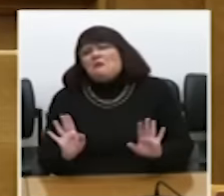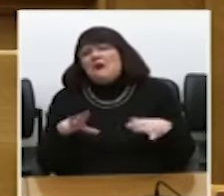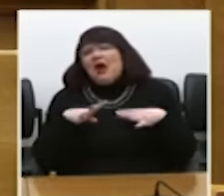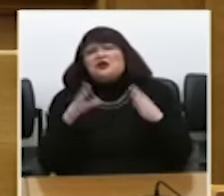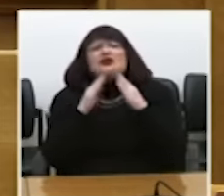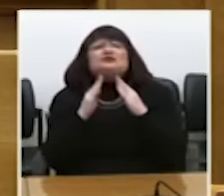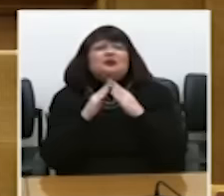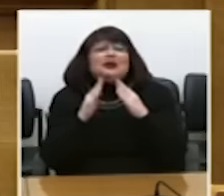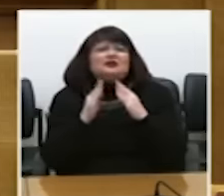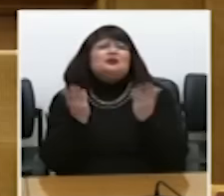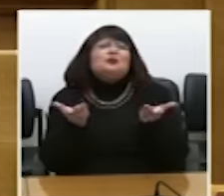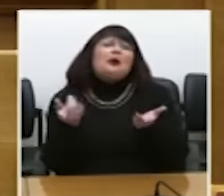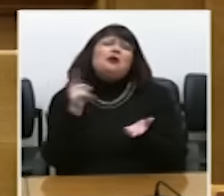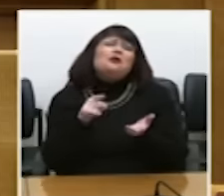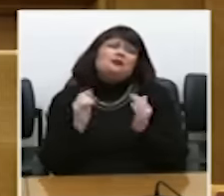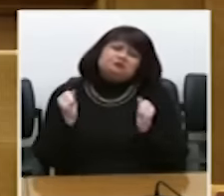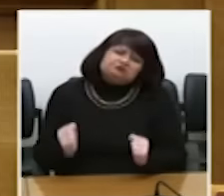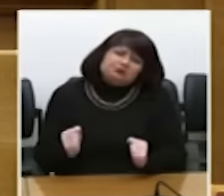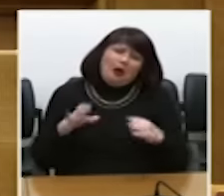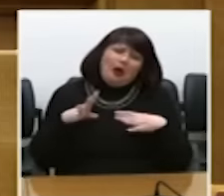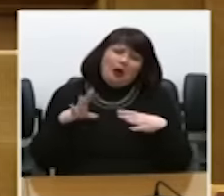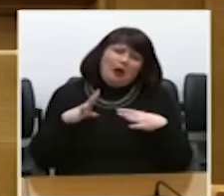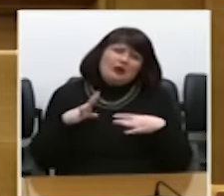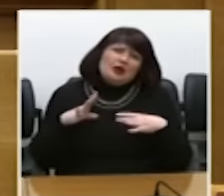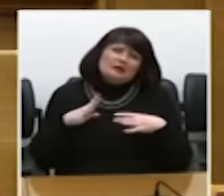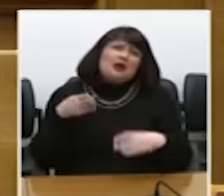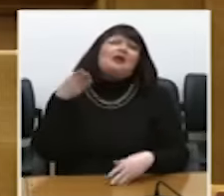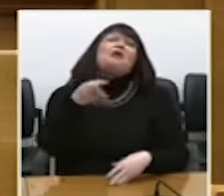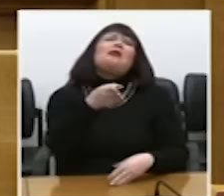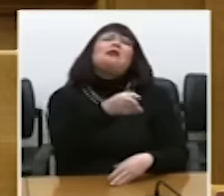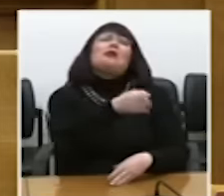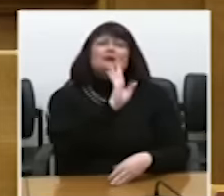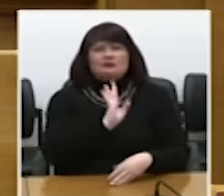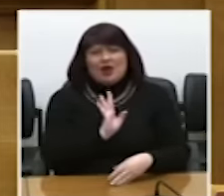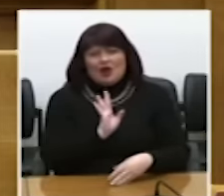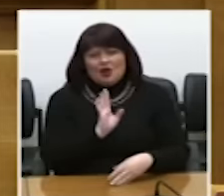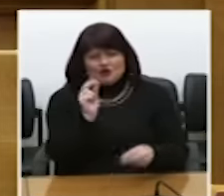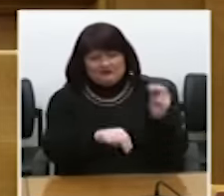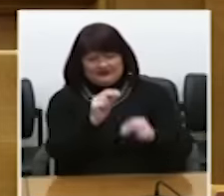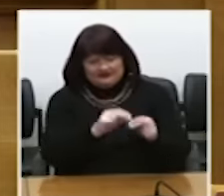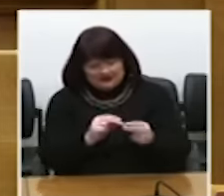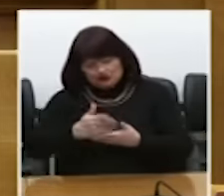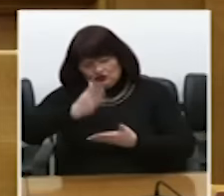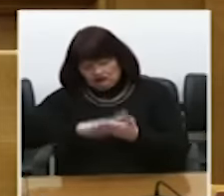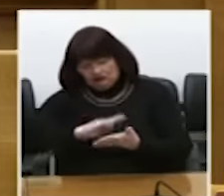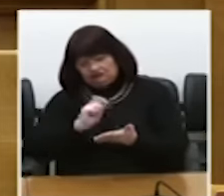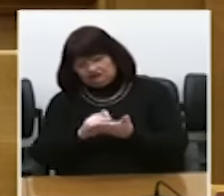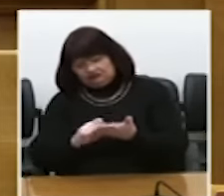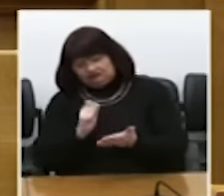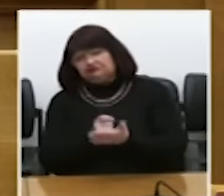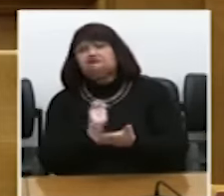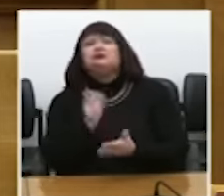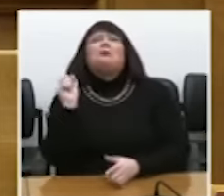του ή κάπου αλλού, πάντως μακριά από συλλογικές διαδικασίες και από κάθε πολιτική ζήμωση, θα συμπληρώνει